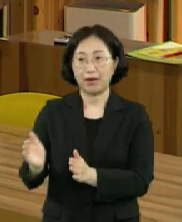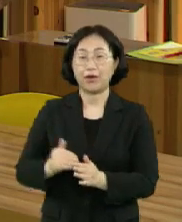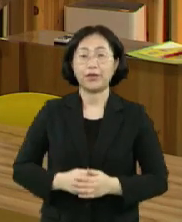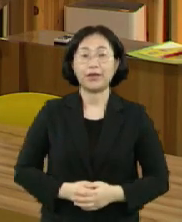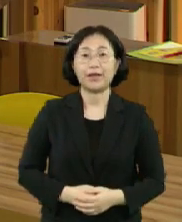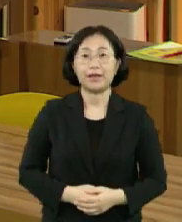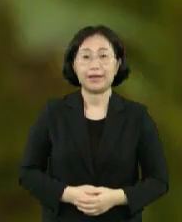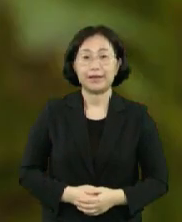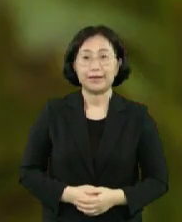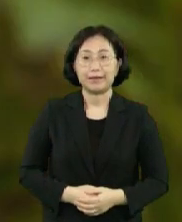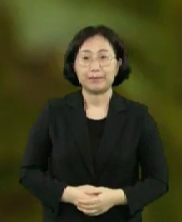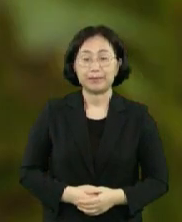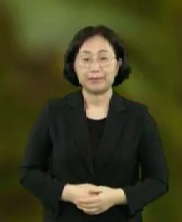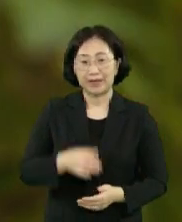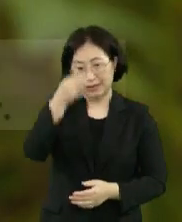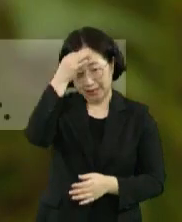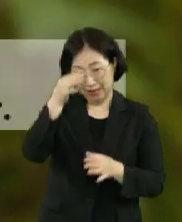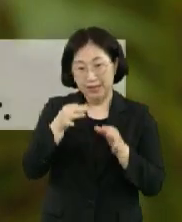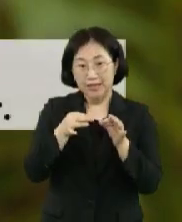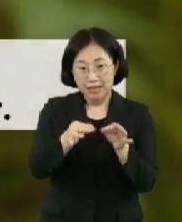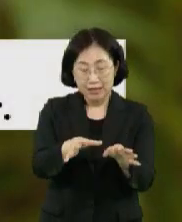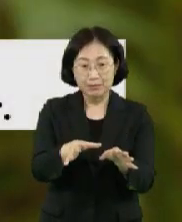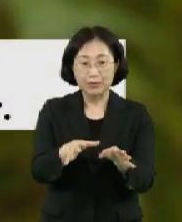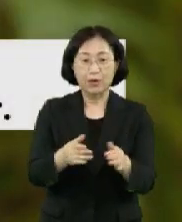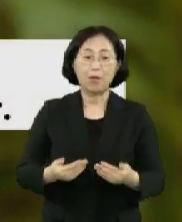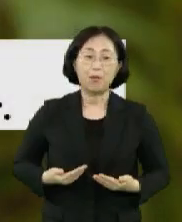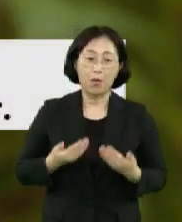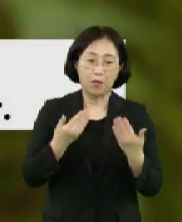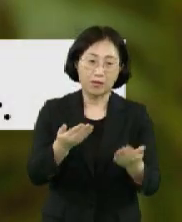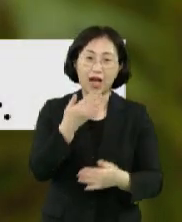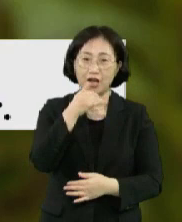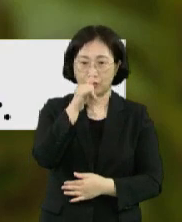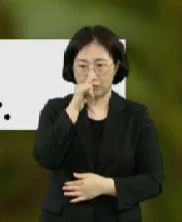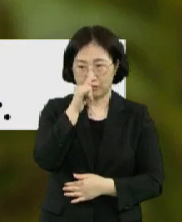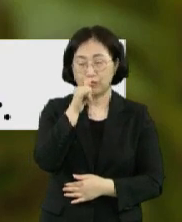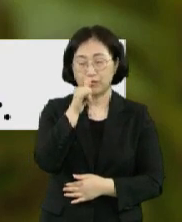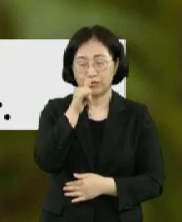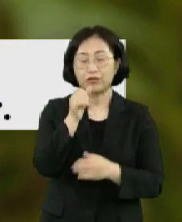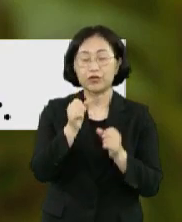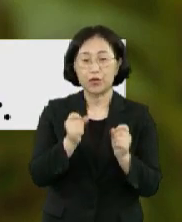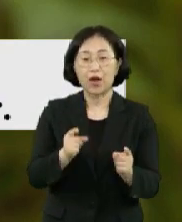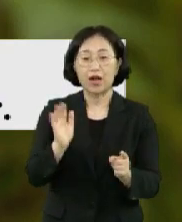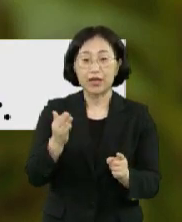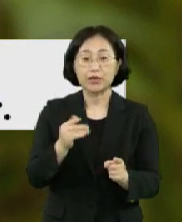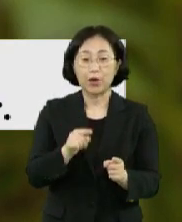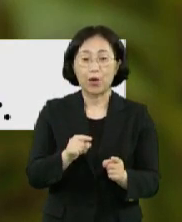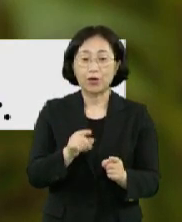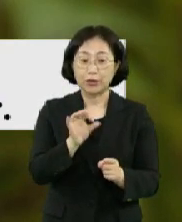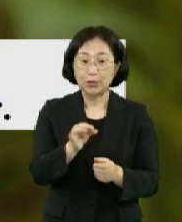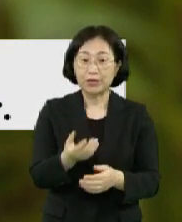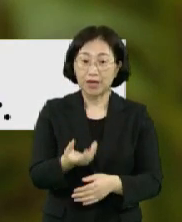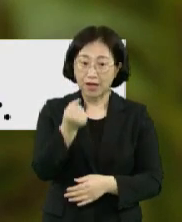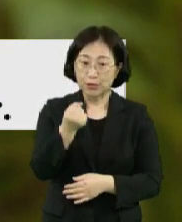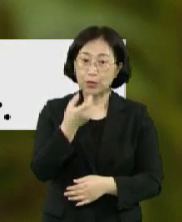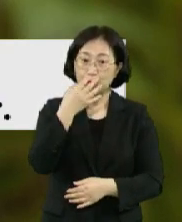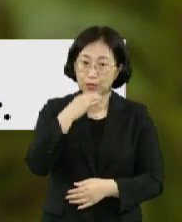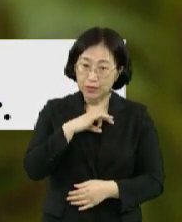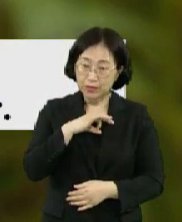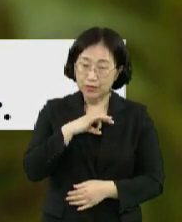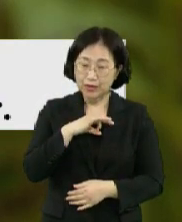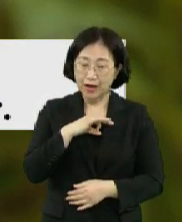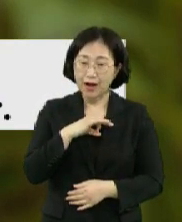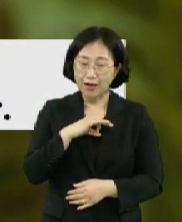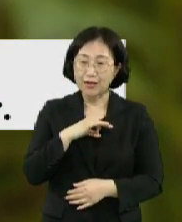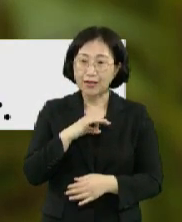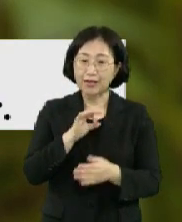마련했습니다. 재능 기부 봉사할 수 있는 기회가 생겨서 그 돈으로 좀 더 유익한 일을 해야 되겠다라고